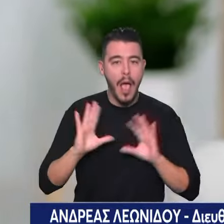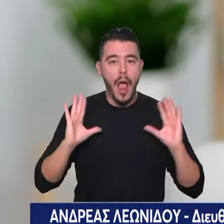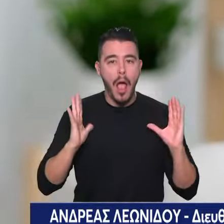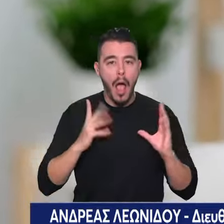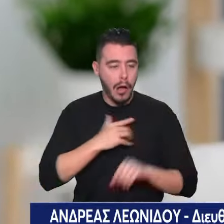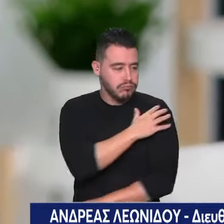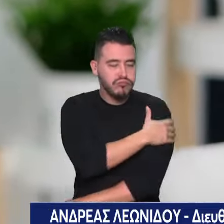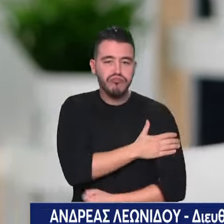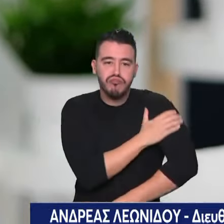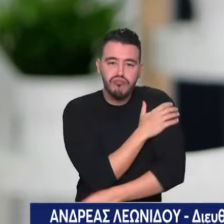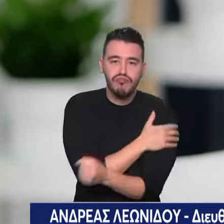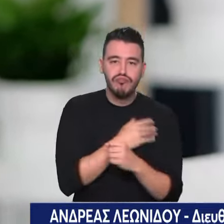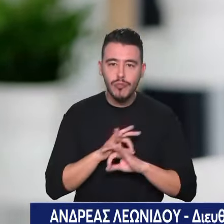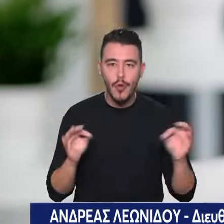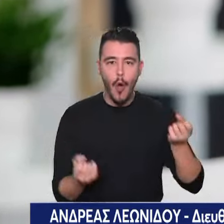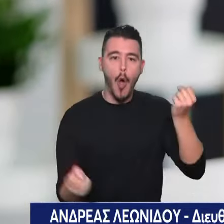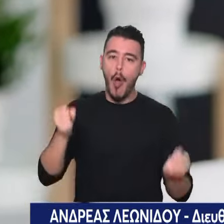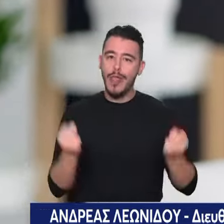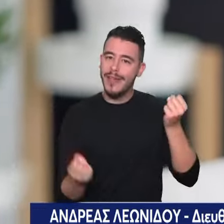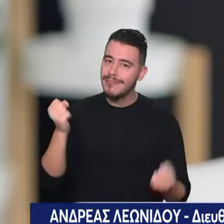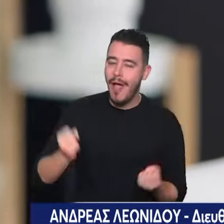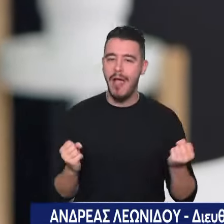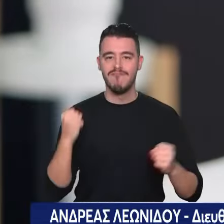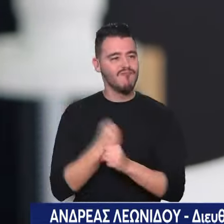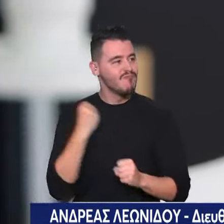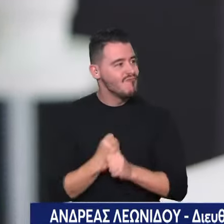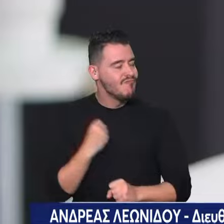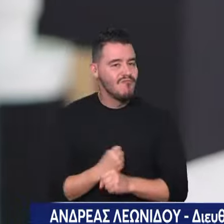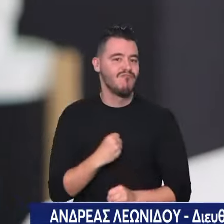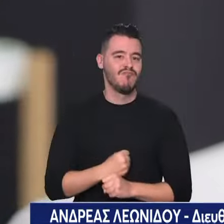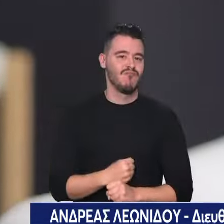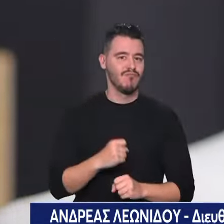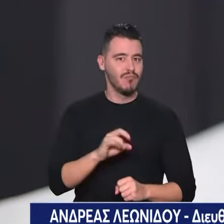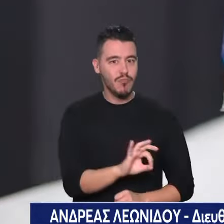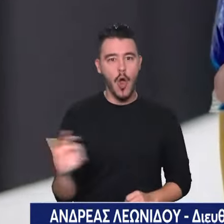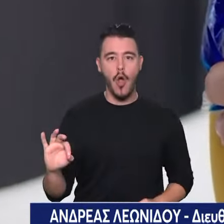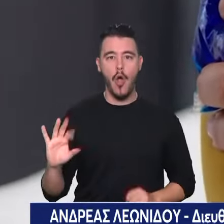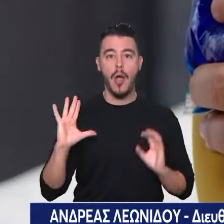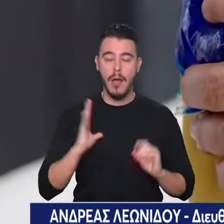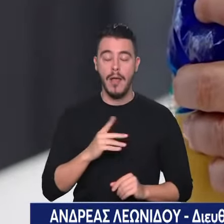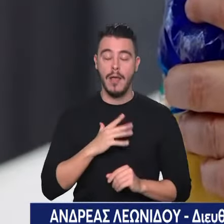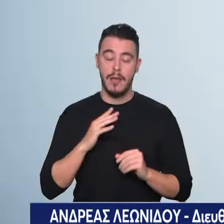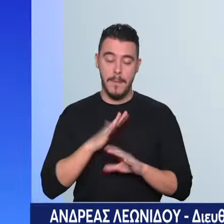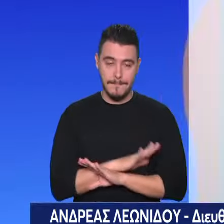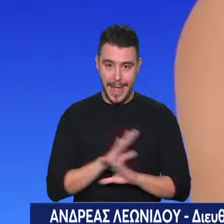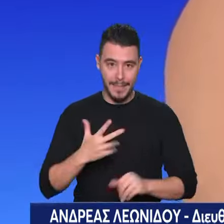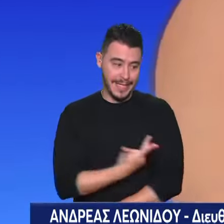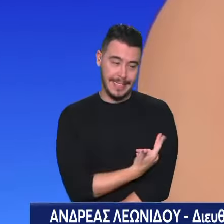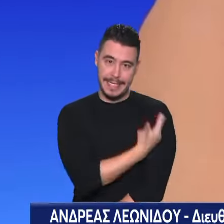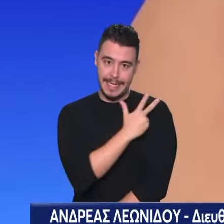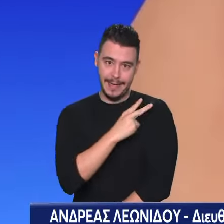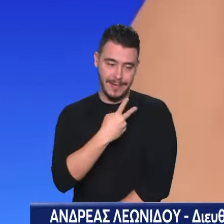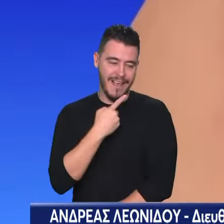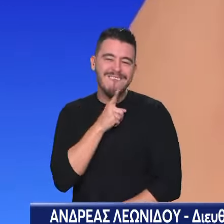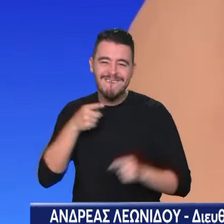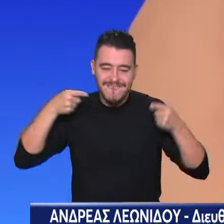ναι. Γράφεις σε έναν υπολογιστή. Ακριβώς. Είναι λειτουργικό το χέρι. Υπάρχει μετά την επέμβαση, υπάρχει ένα εξατομικευμένο πρόγραμμα φυσιοθεραπείας, το